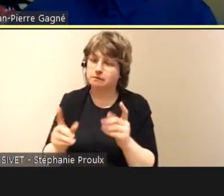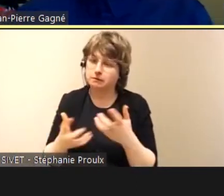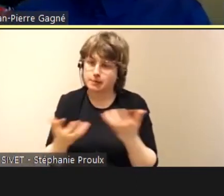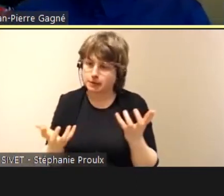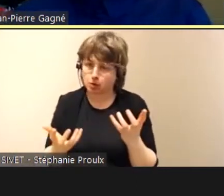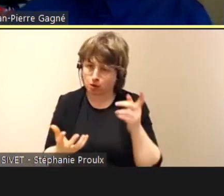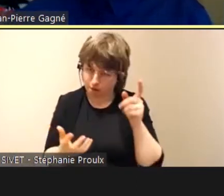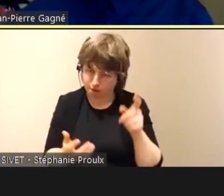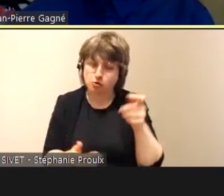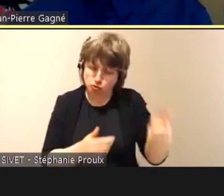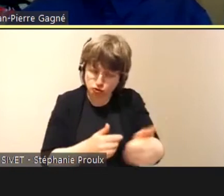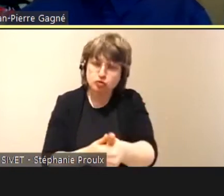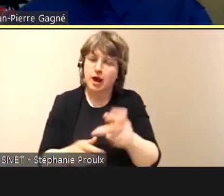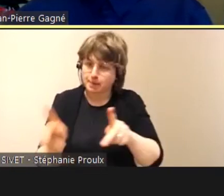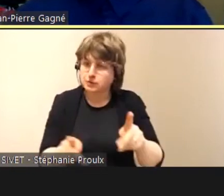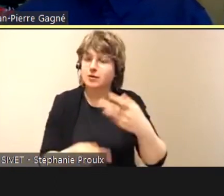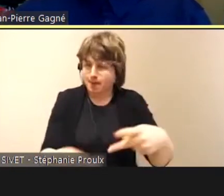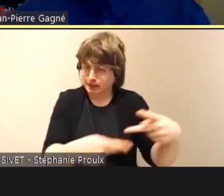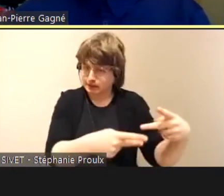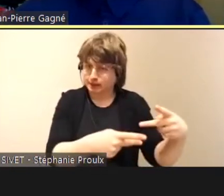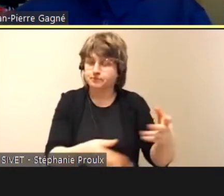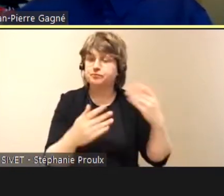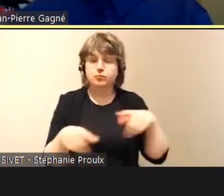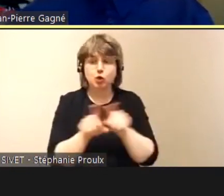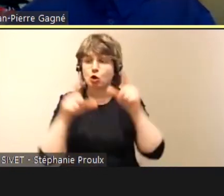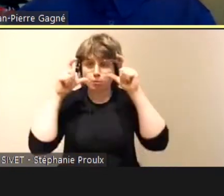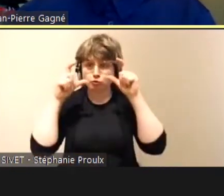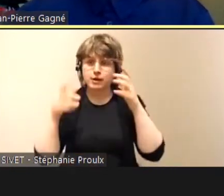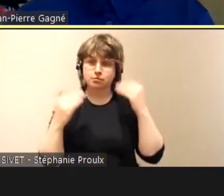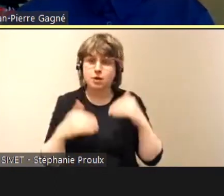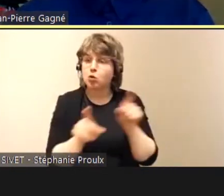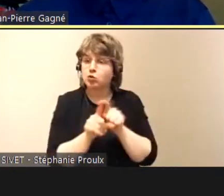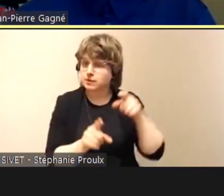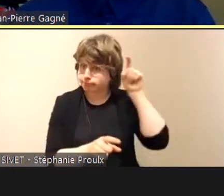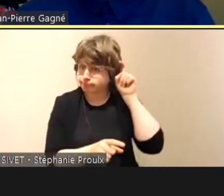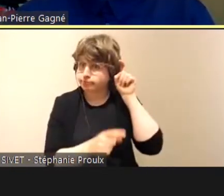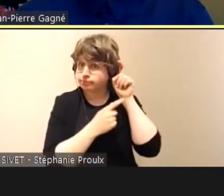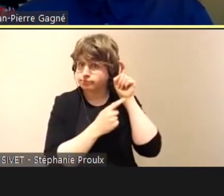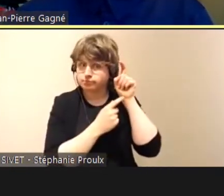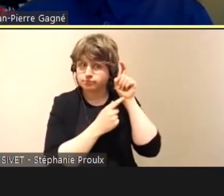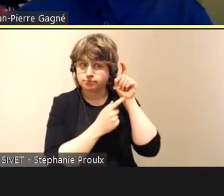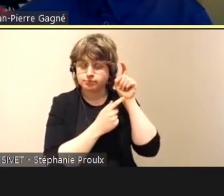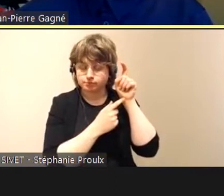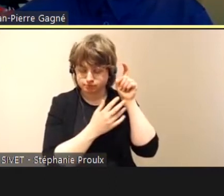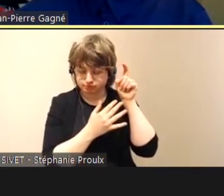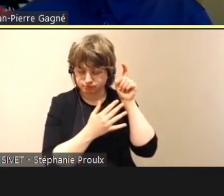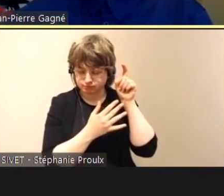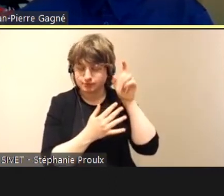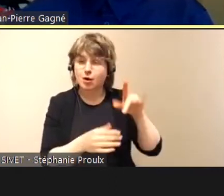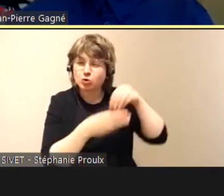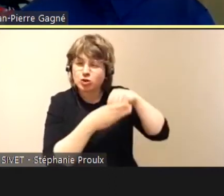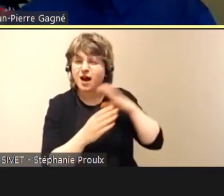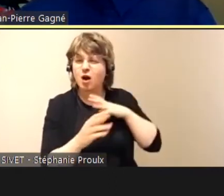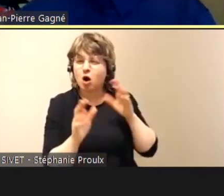ça va marcher. C'est un peu comme des lunettes. Maintenant, les aides auditives sont à cause de des